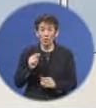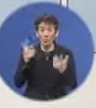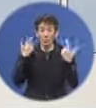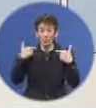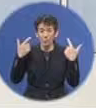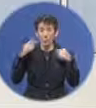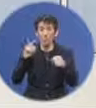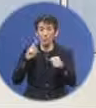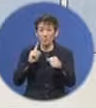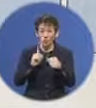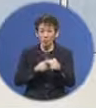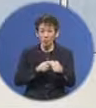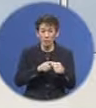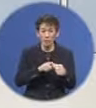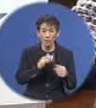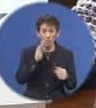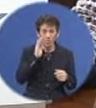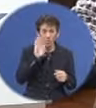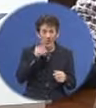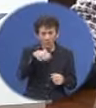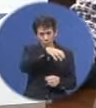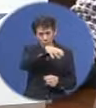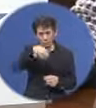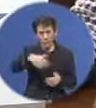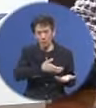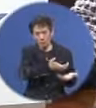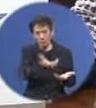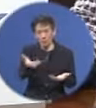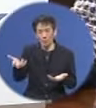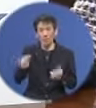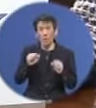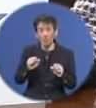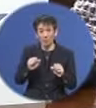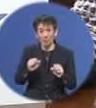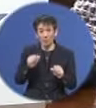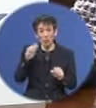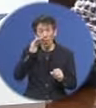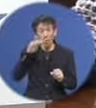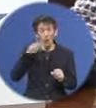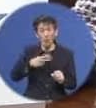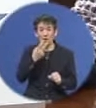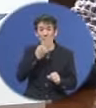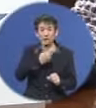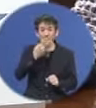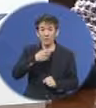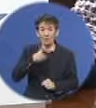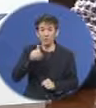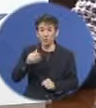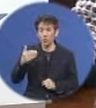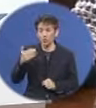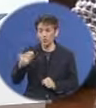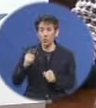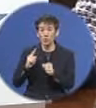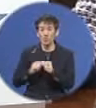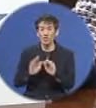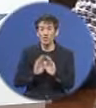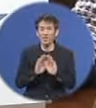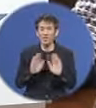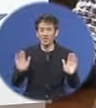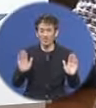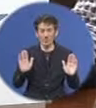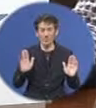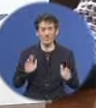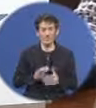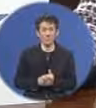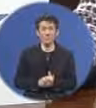年こうどっかの県でやっていくんですけど、これは和歌山で2019年にやってあげようと、はい、この度決まったば